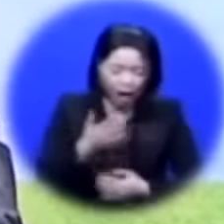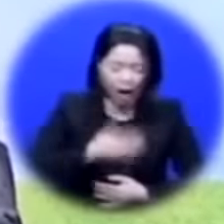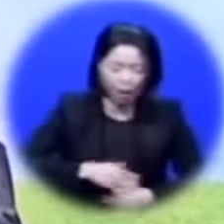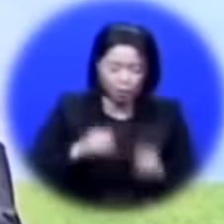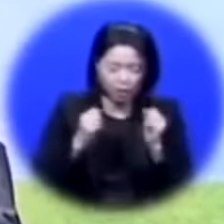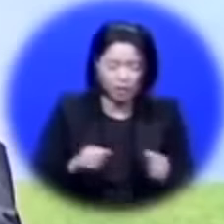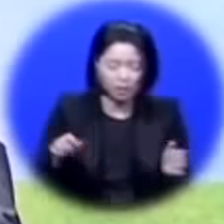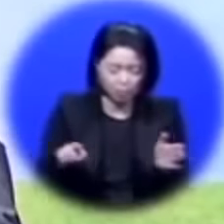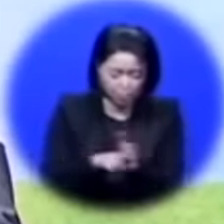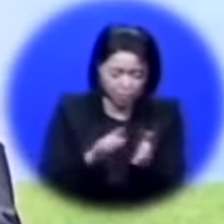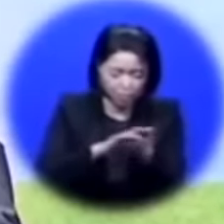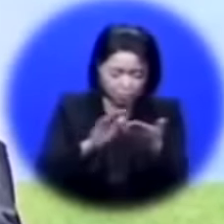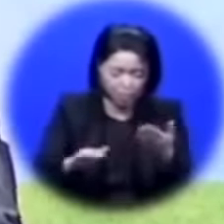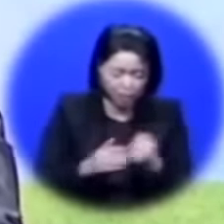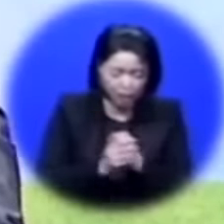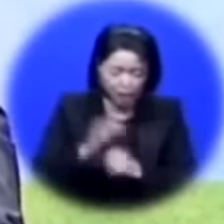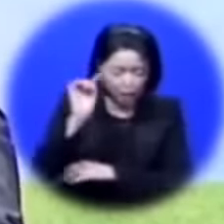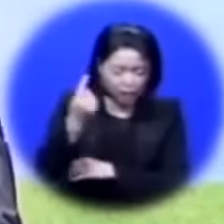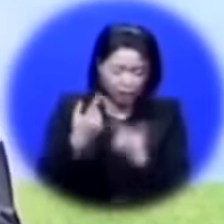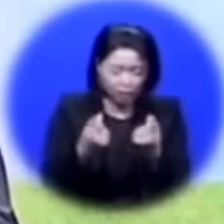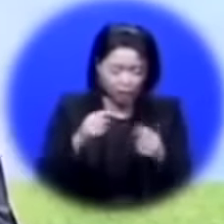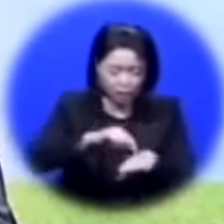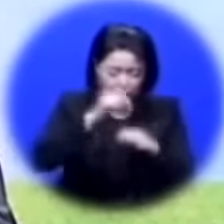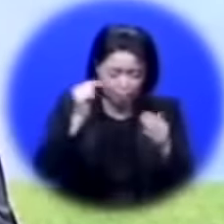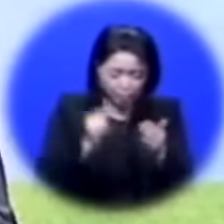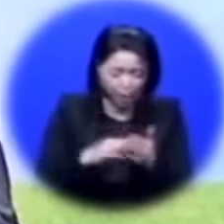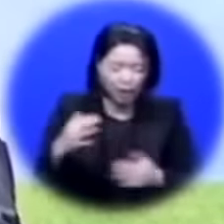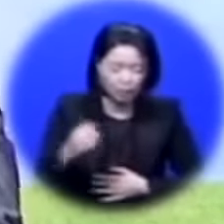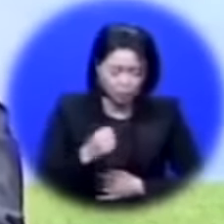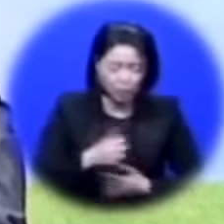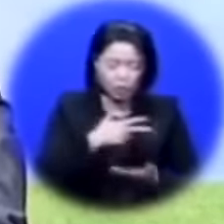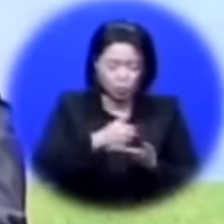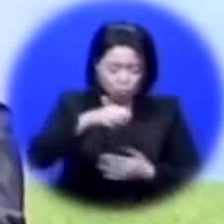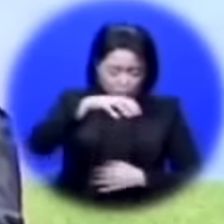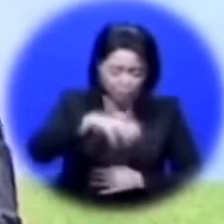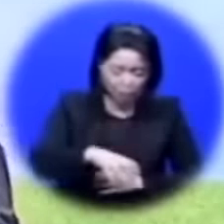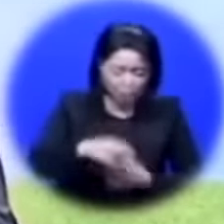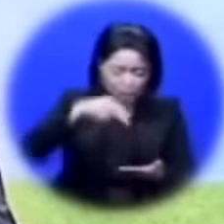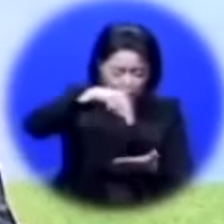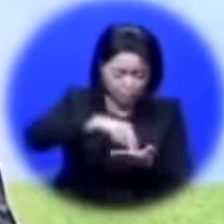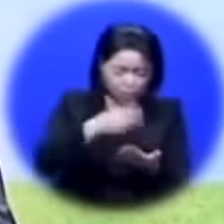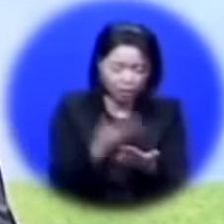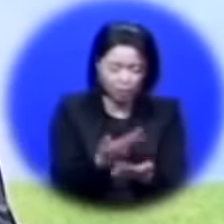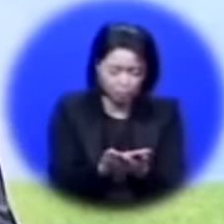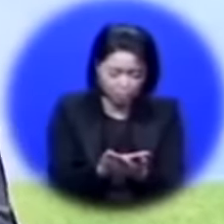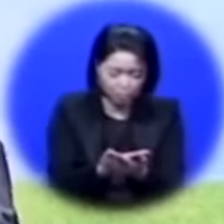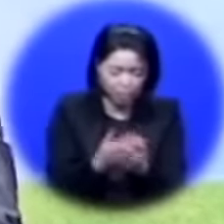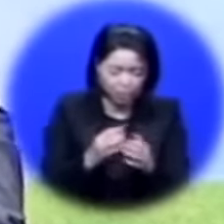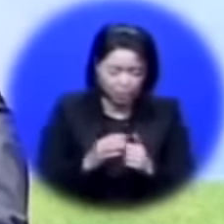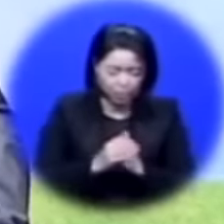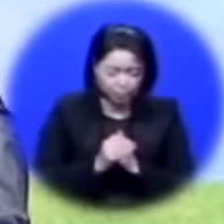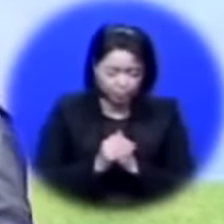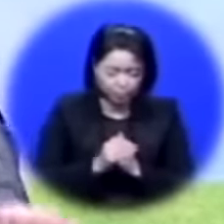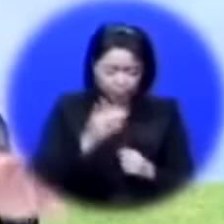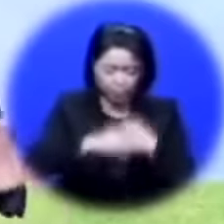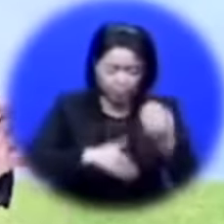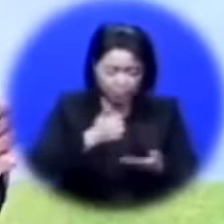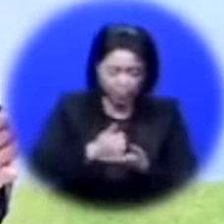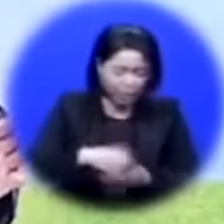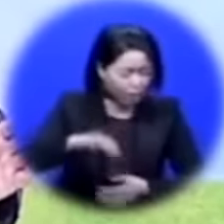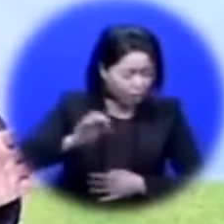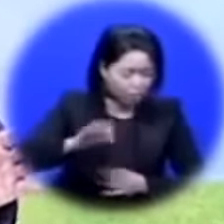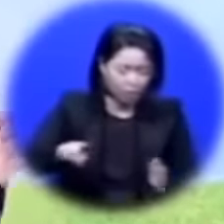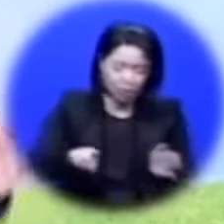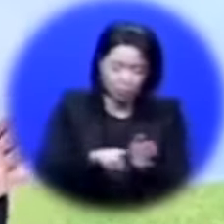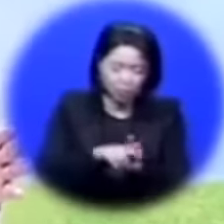것을 믿습니다 다윗과 같은 심정으로 주님 앞에 서게 하소서 하나님을 건성으로